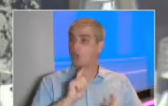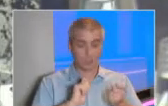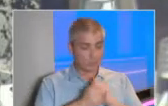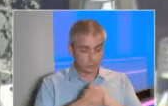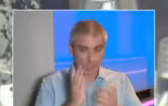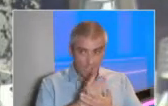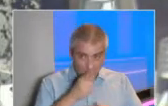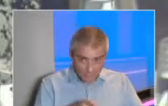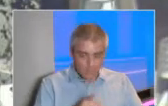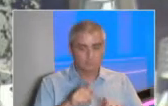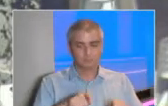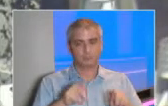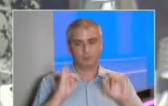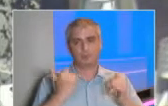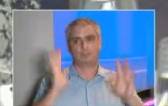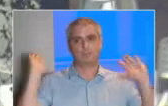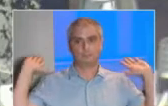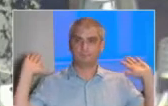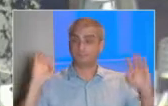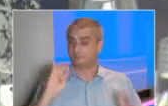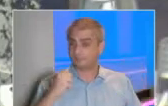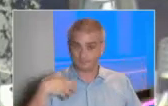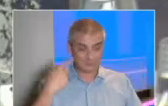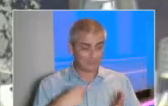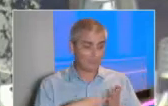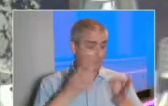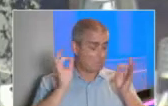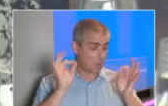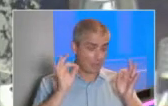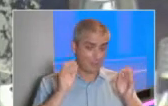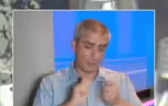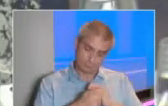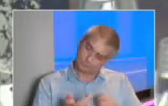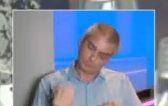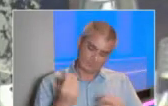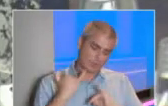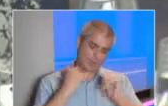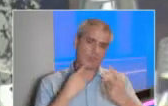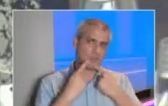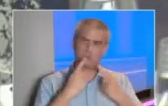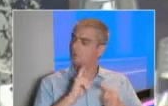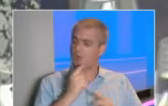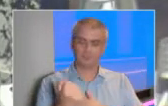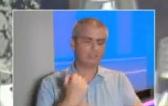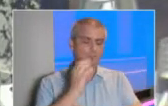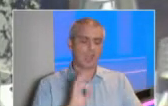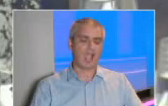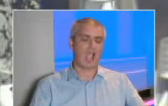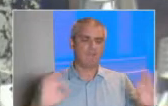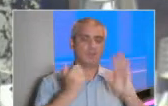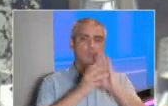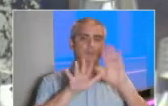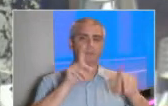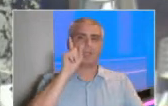תשנה את החלטתה, זה מה שיהיה. אם יש סיבה מיוחדת לשנות, הדבר הזה יובא לדיון, הוא לא בסמכות אף אחד חוץ